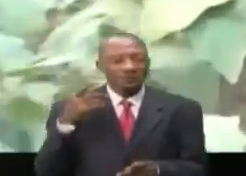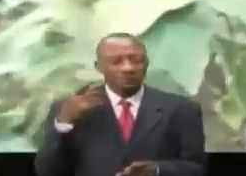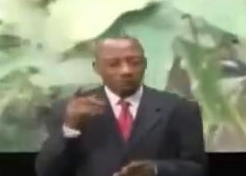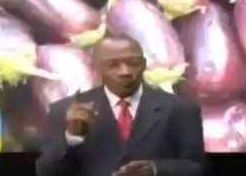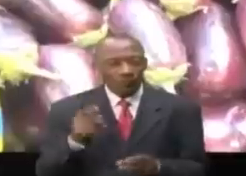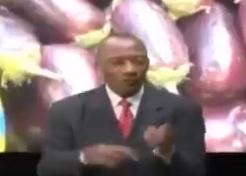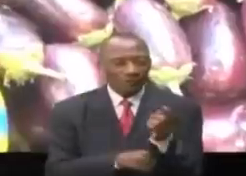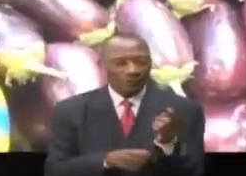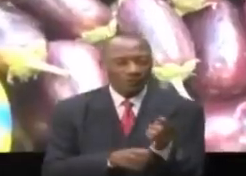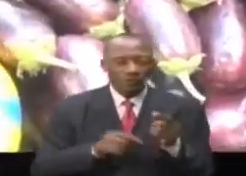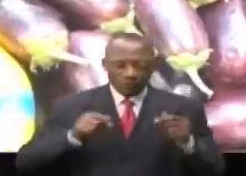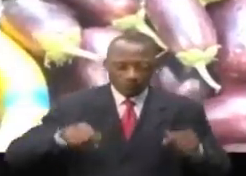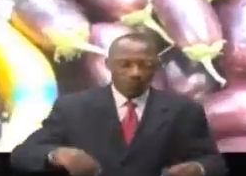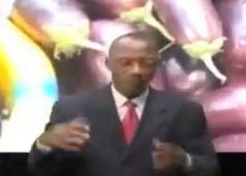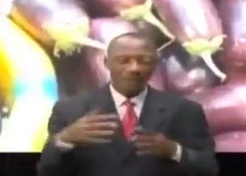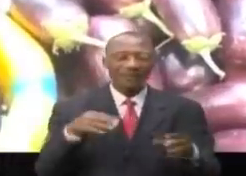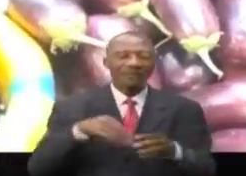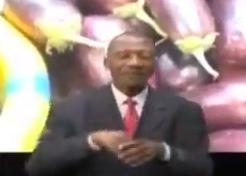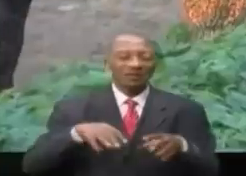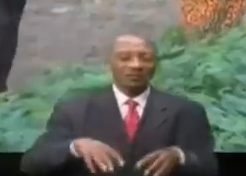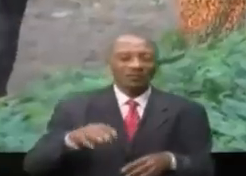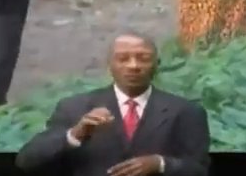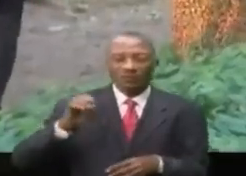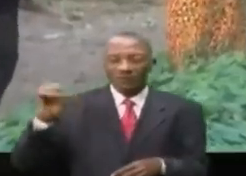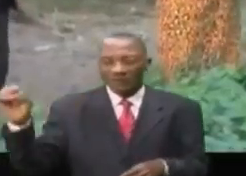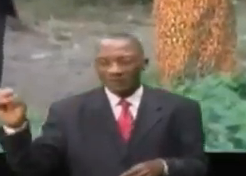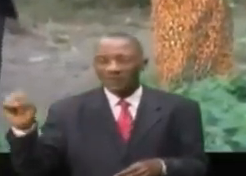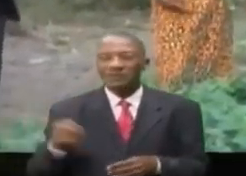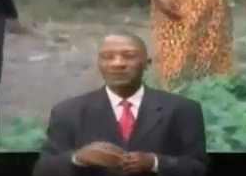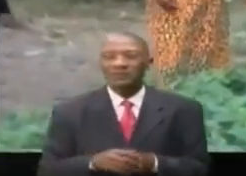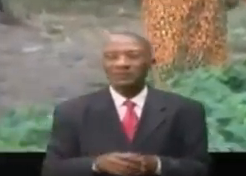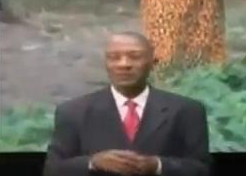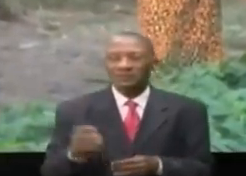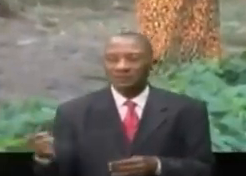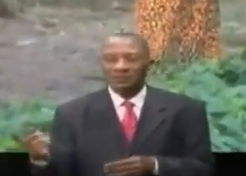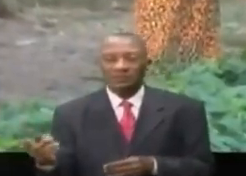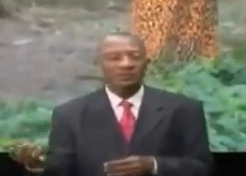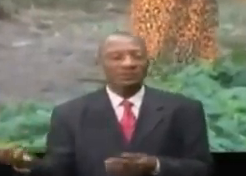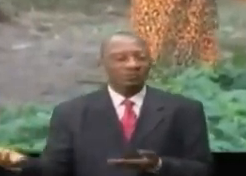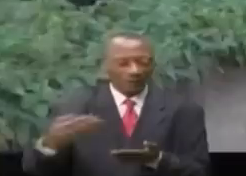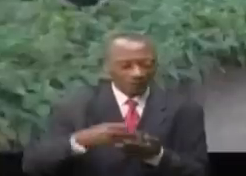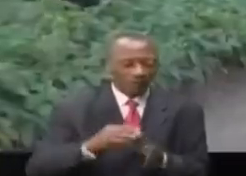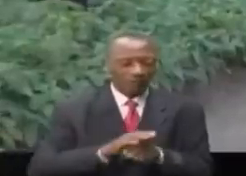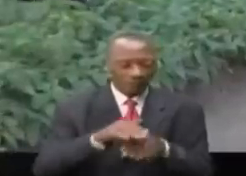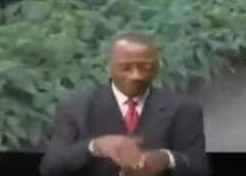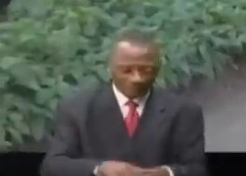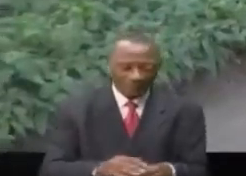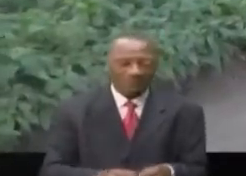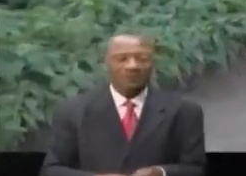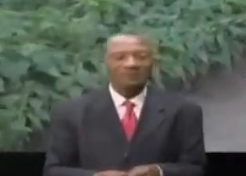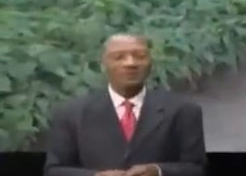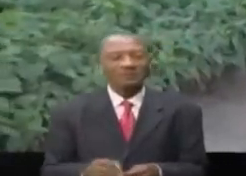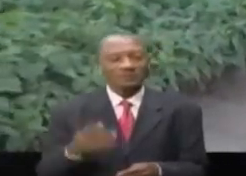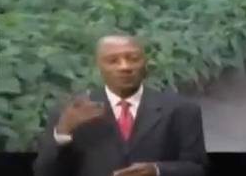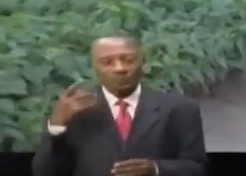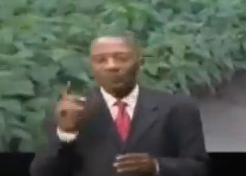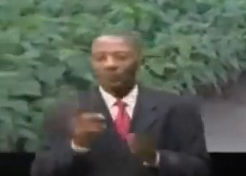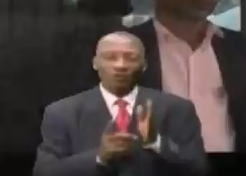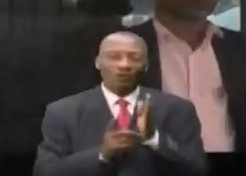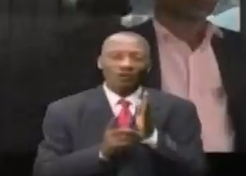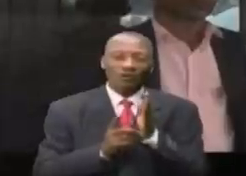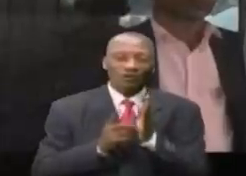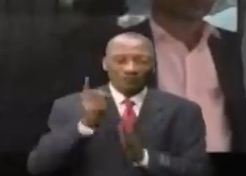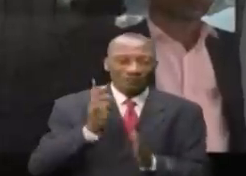République voudrait faire de l'agriculture une priorité des priorités pour la RDC. Il faudrait que